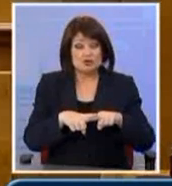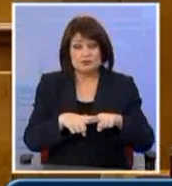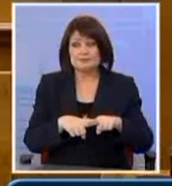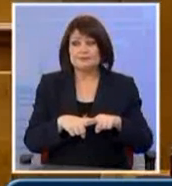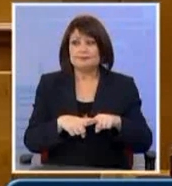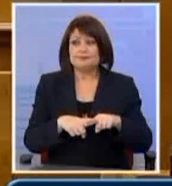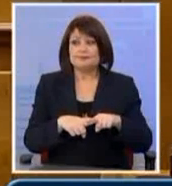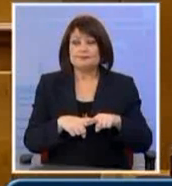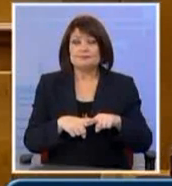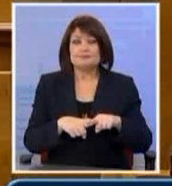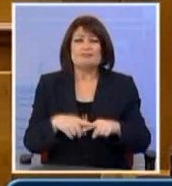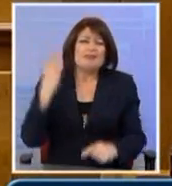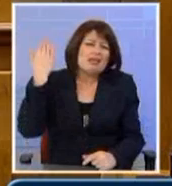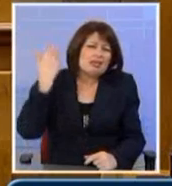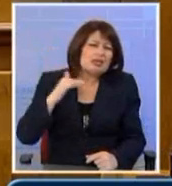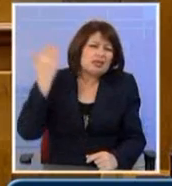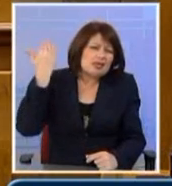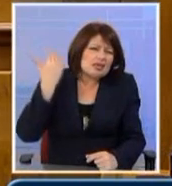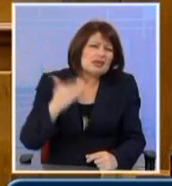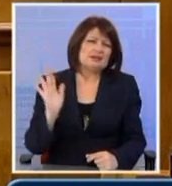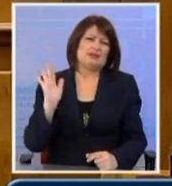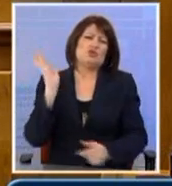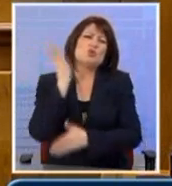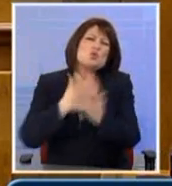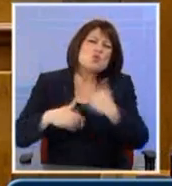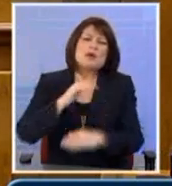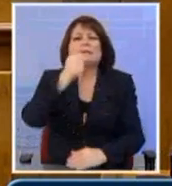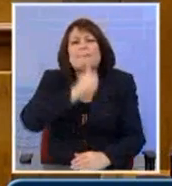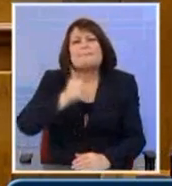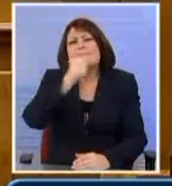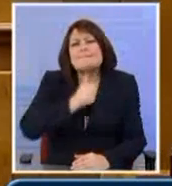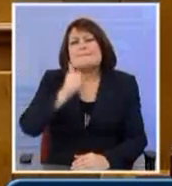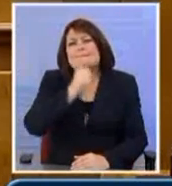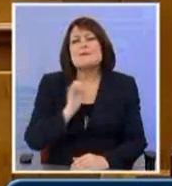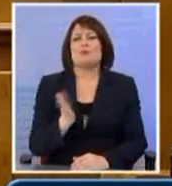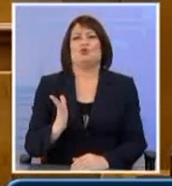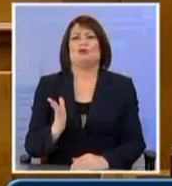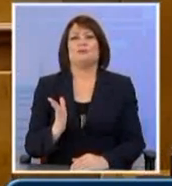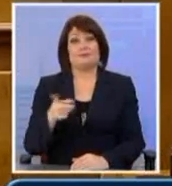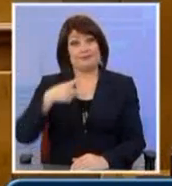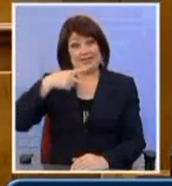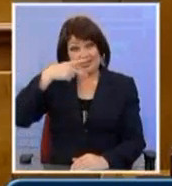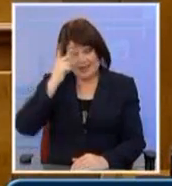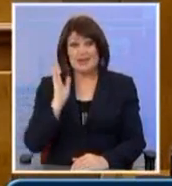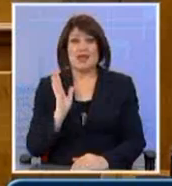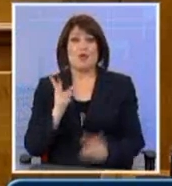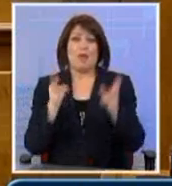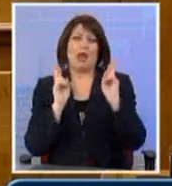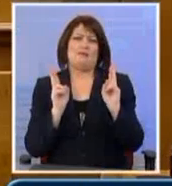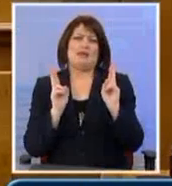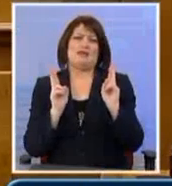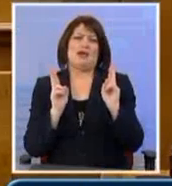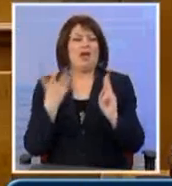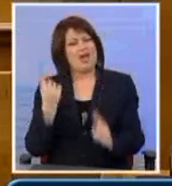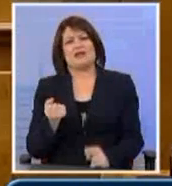κάνει πολύ μεγάλες θυσίες, κόπους, υπομονή. Έχει ένα δικαίωμα στην ελπίδα,